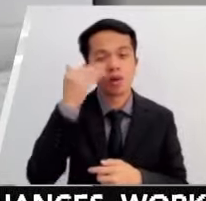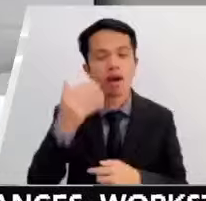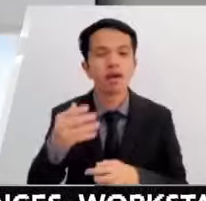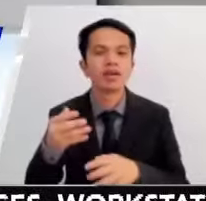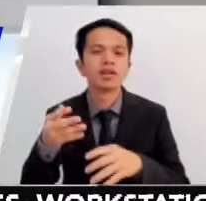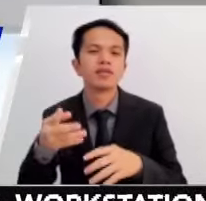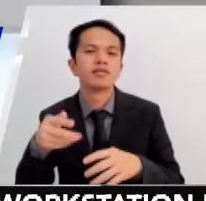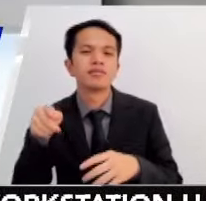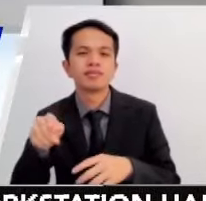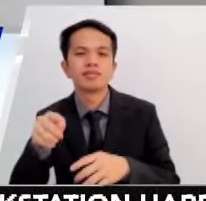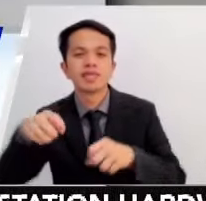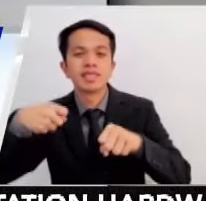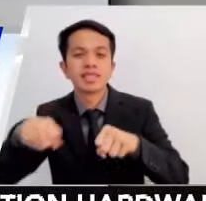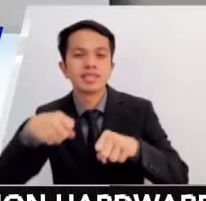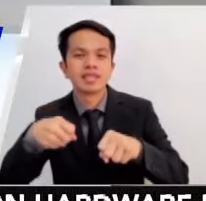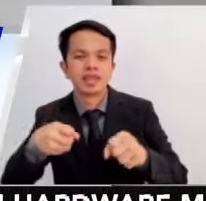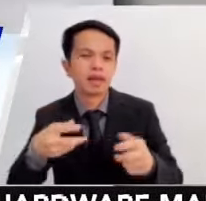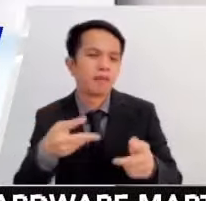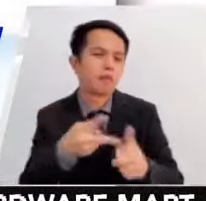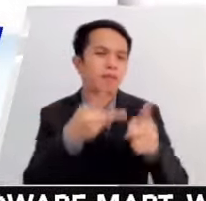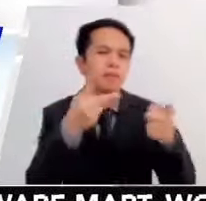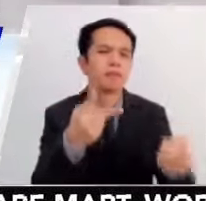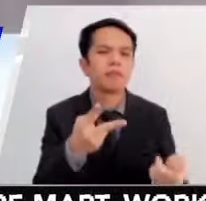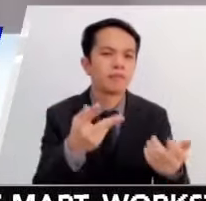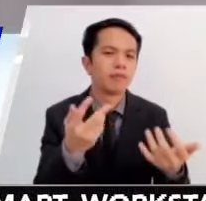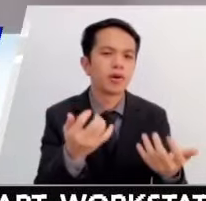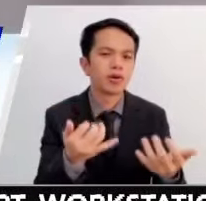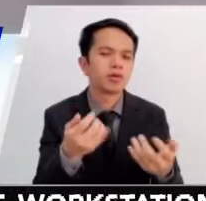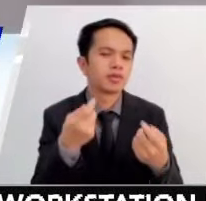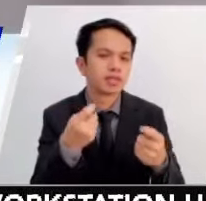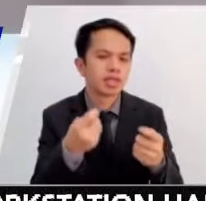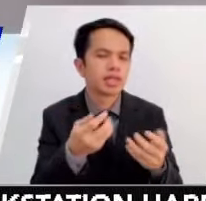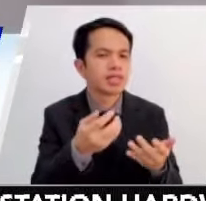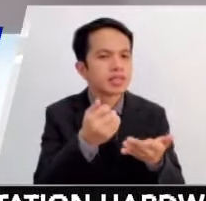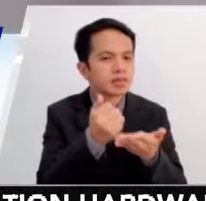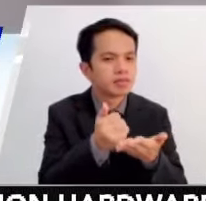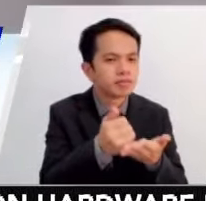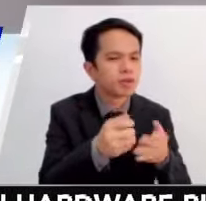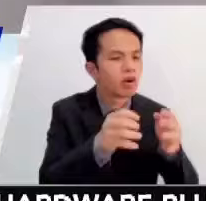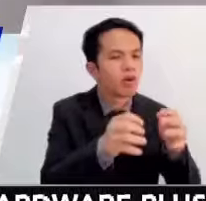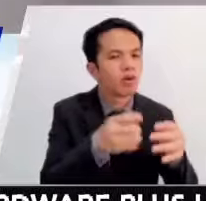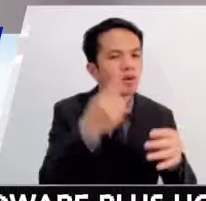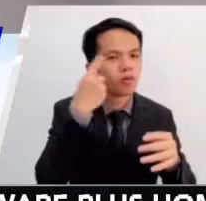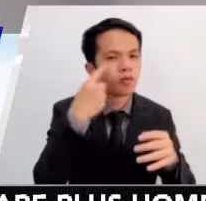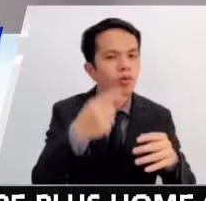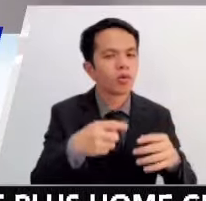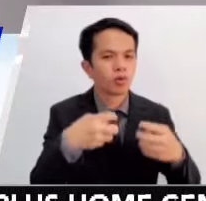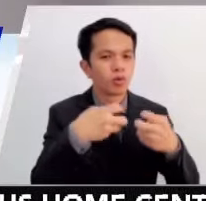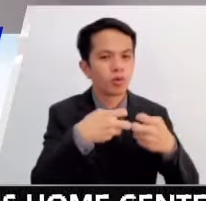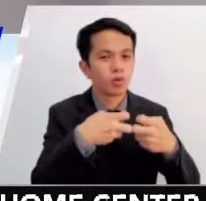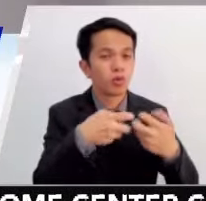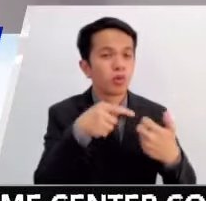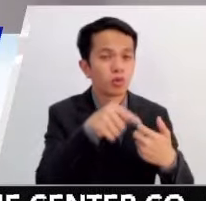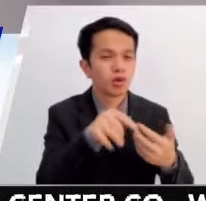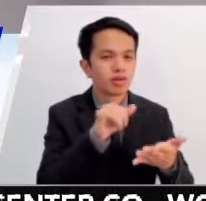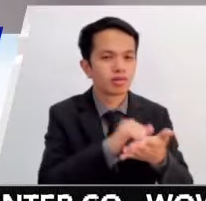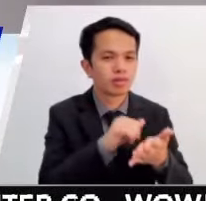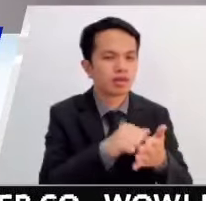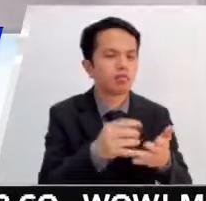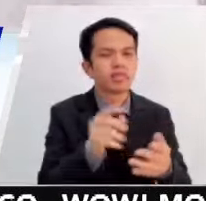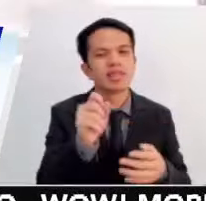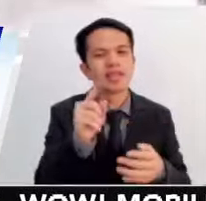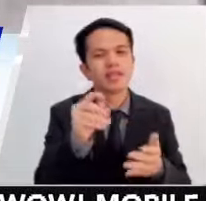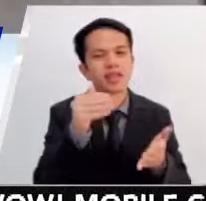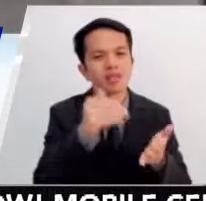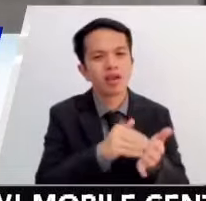e-trike. Nagtulong-tulong ang ilang taga-Boracay para punuan ang ipinampagamot sa aso na halos 11,000 pesos.